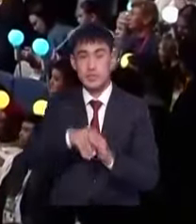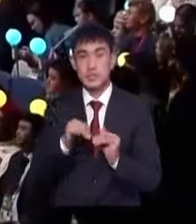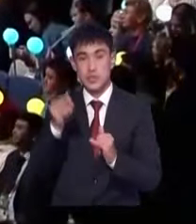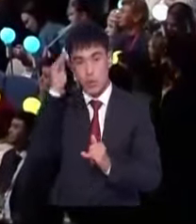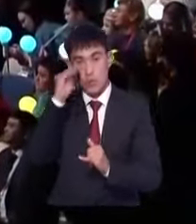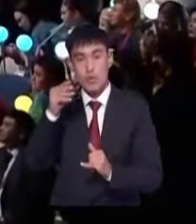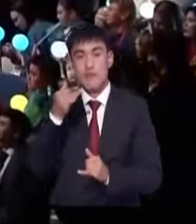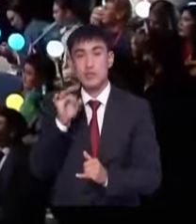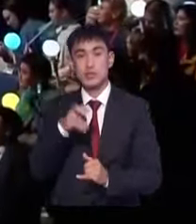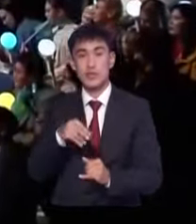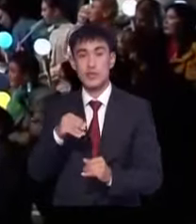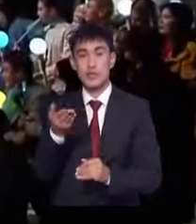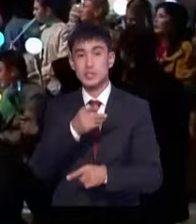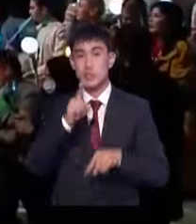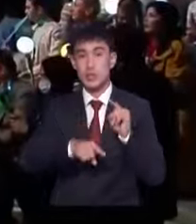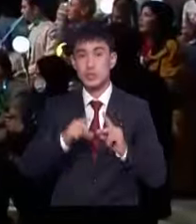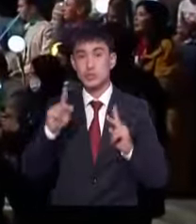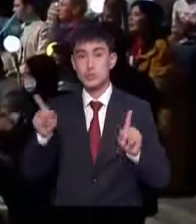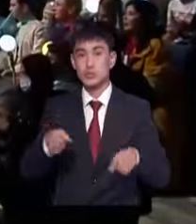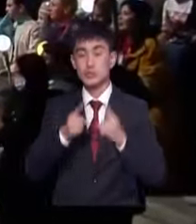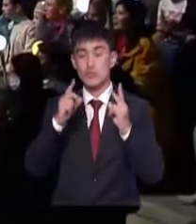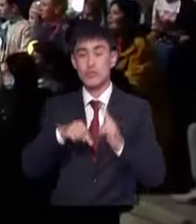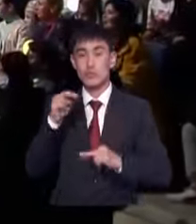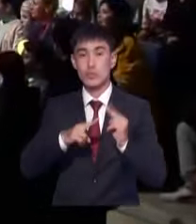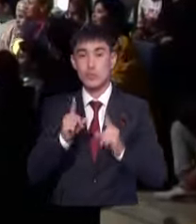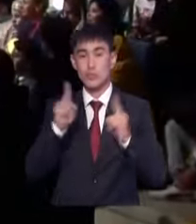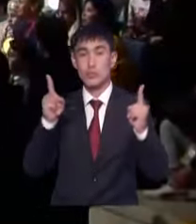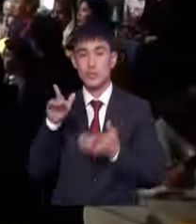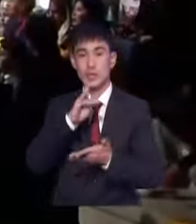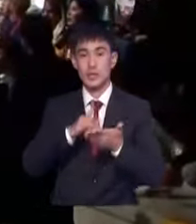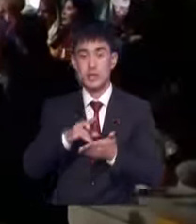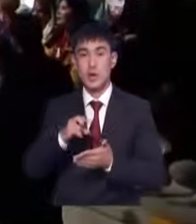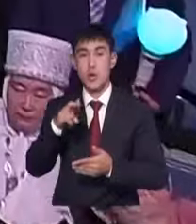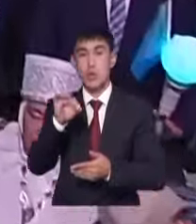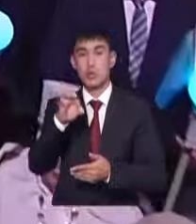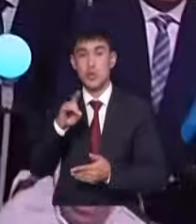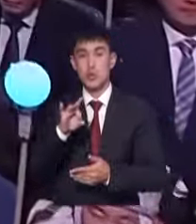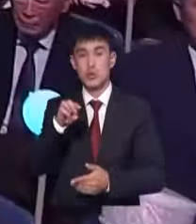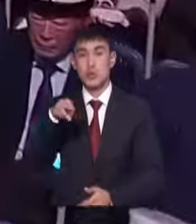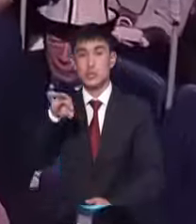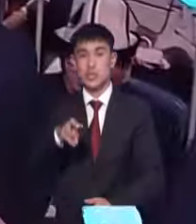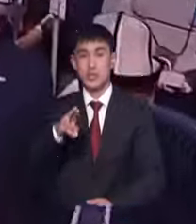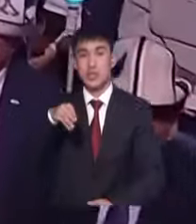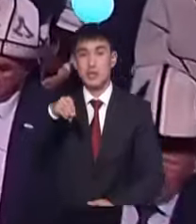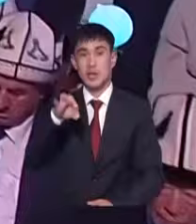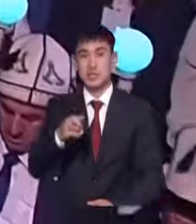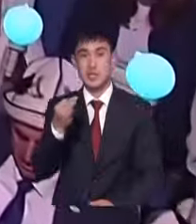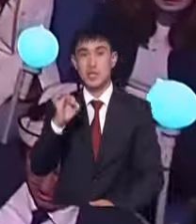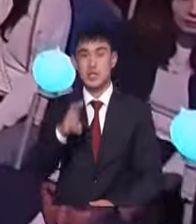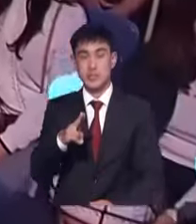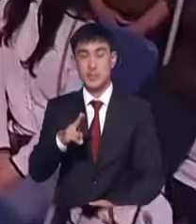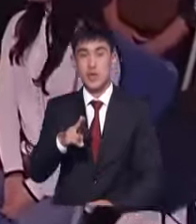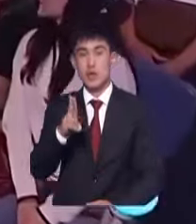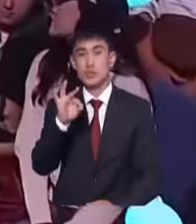науки и философии. Наши предки строили великое государство и крупные города, такие как Отрар, Туркестан, Тараз и Сарайшак. Кочевники